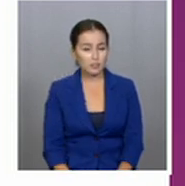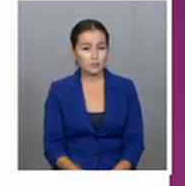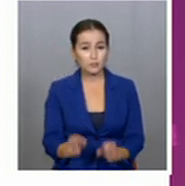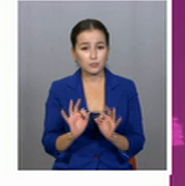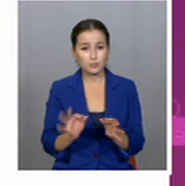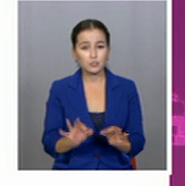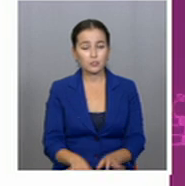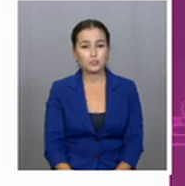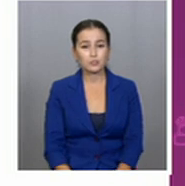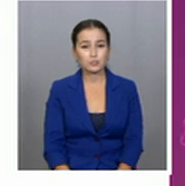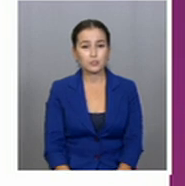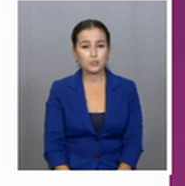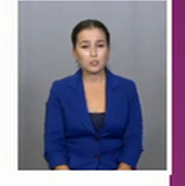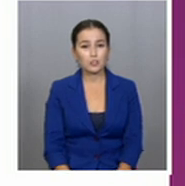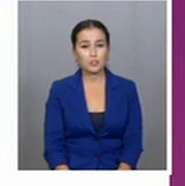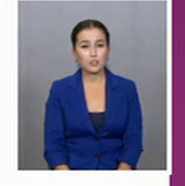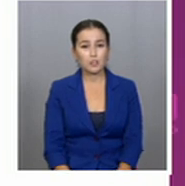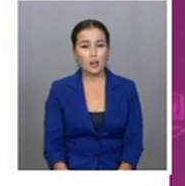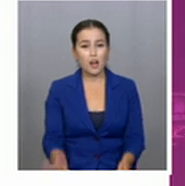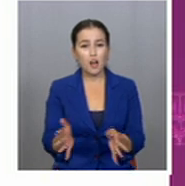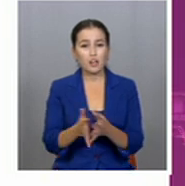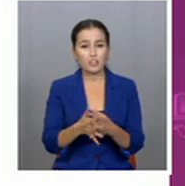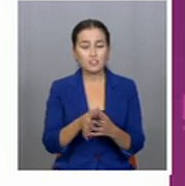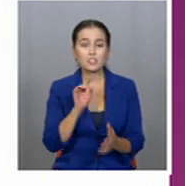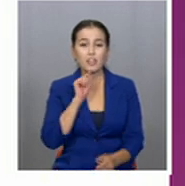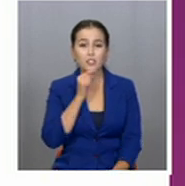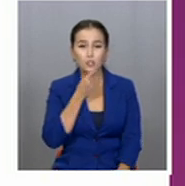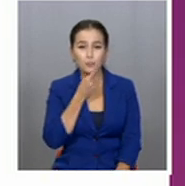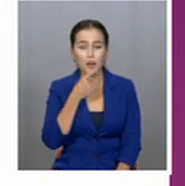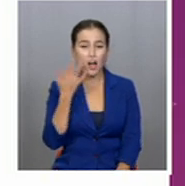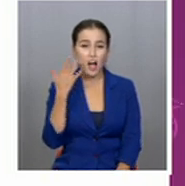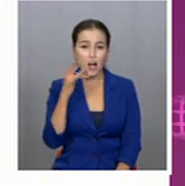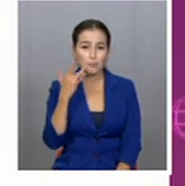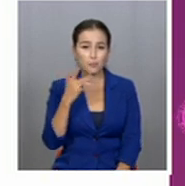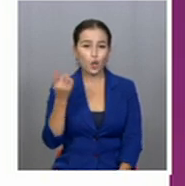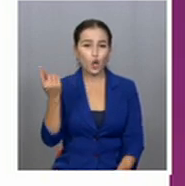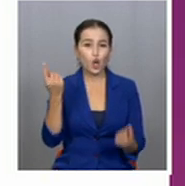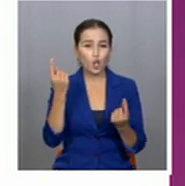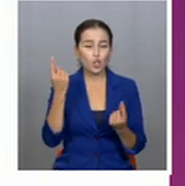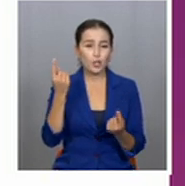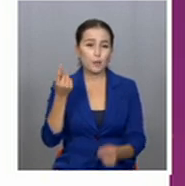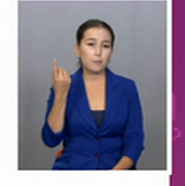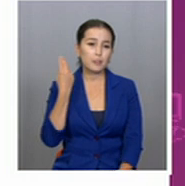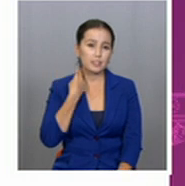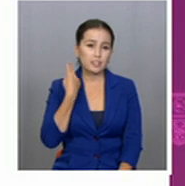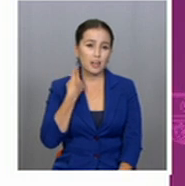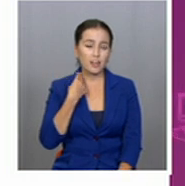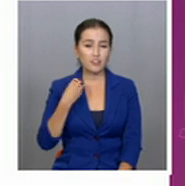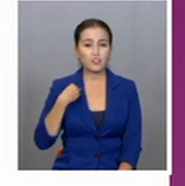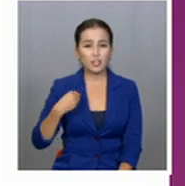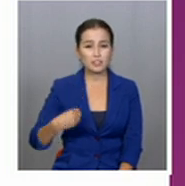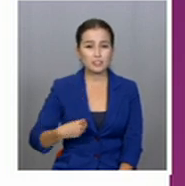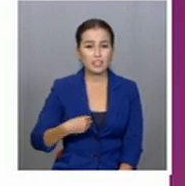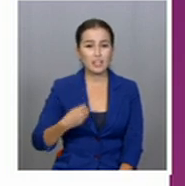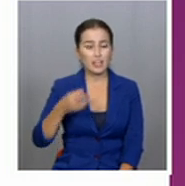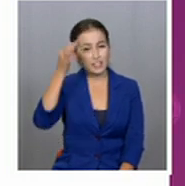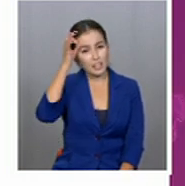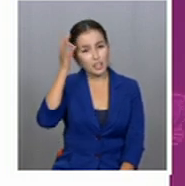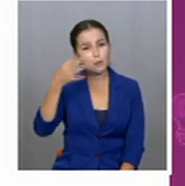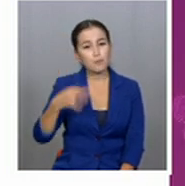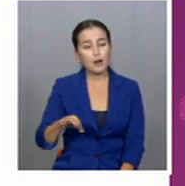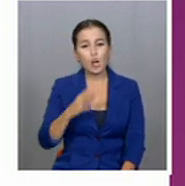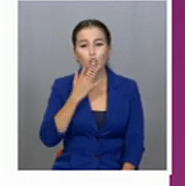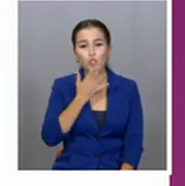Дұрыс. Аралас экономикаға ақыш, Ұлыбритания, Франция, Германия ұлттық